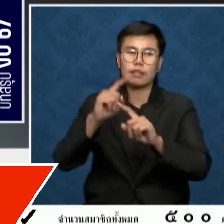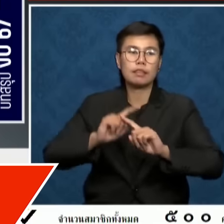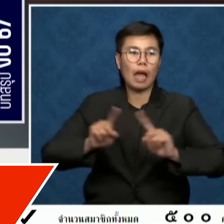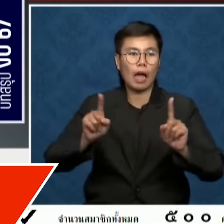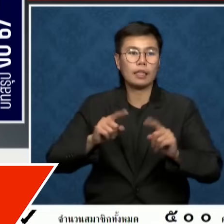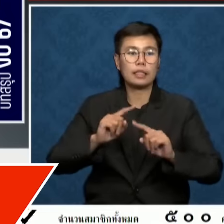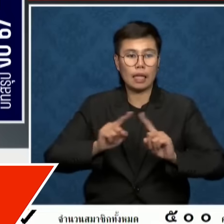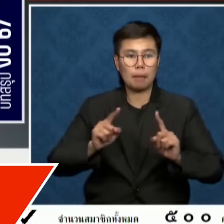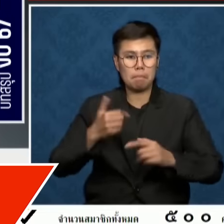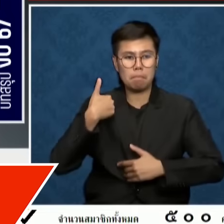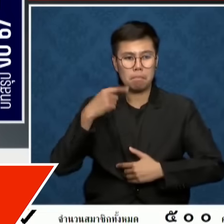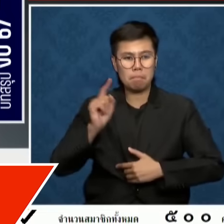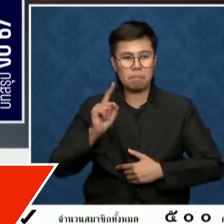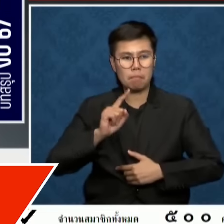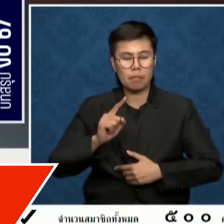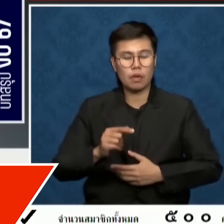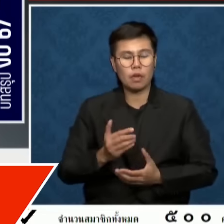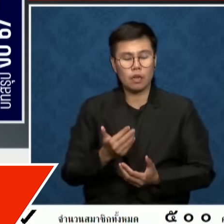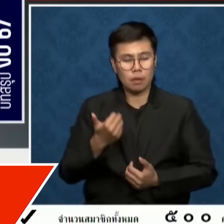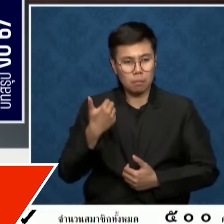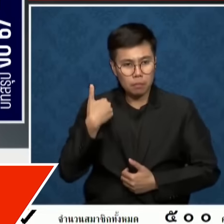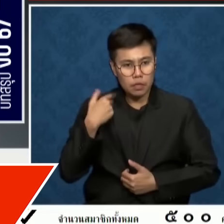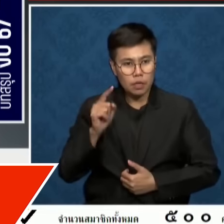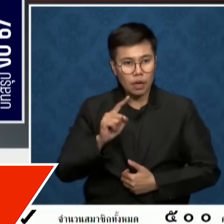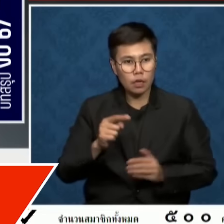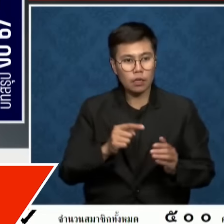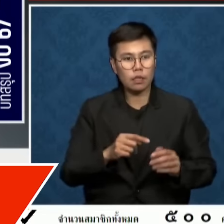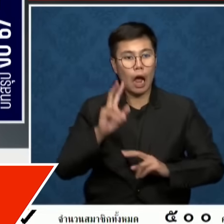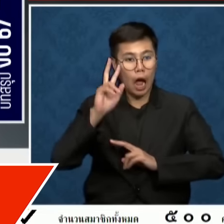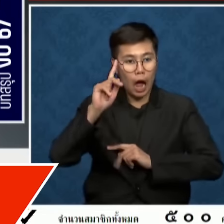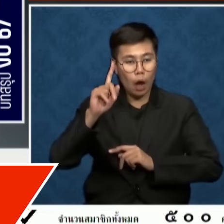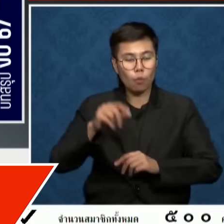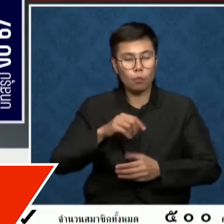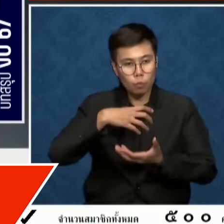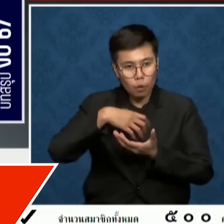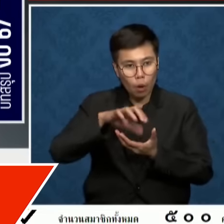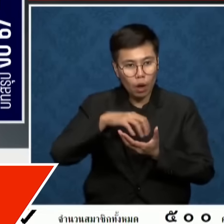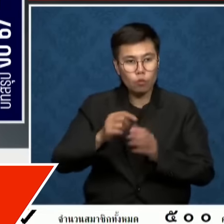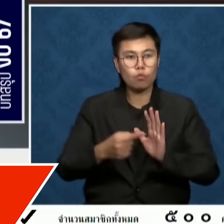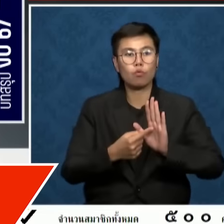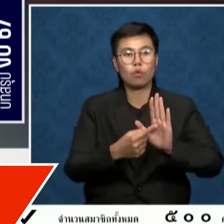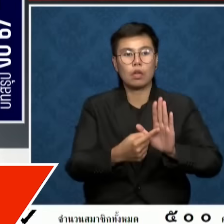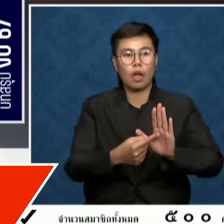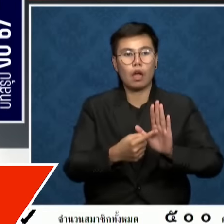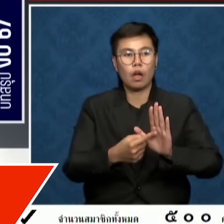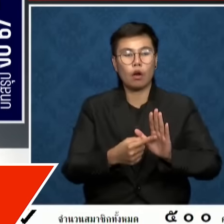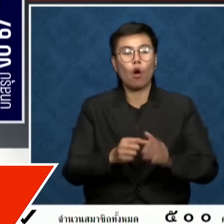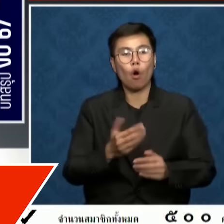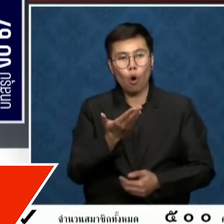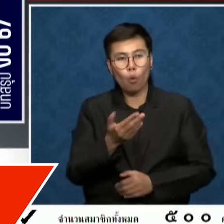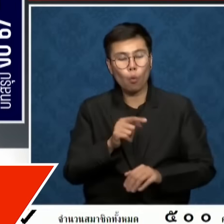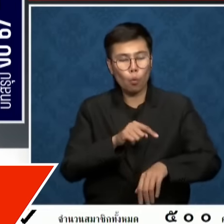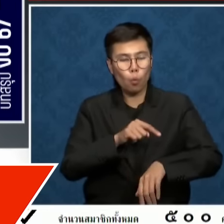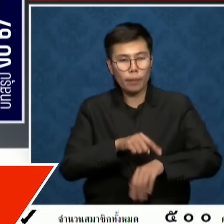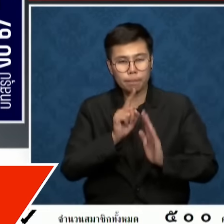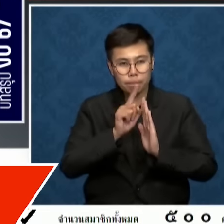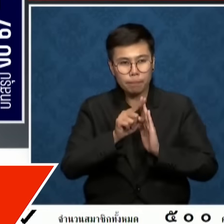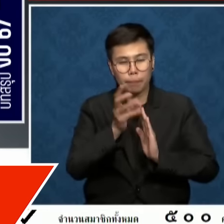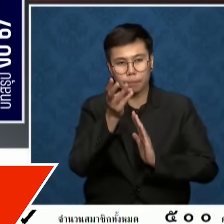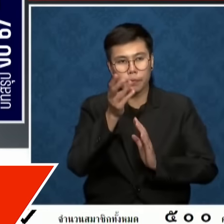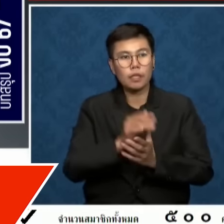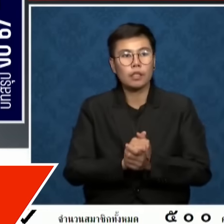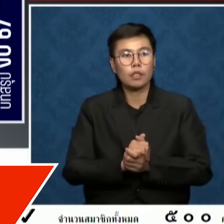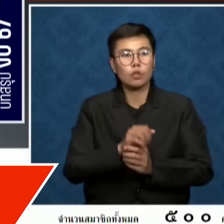นอกจากยัมีหลายกรณีที่มีการนำเสนอผ่านสอมนชนไปแล้วขออยกตัอย่แลใช้เวลาสักเล็น้อยค่ ทานประทานส.